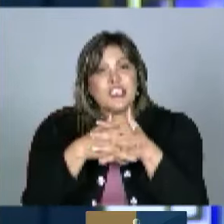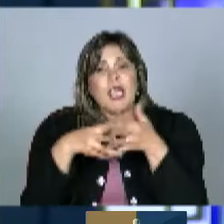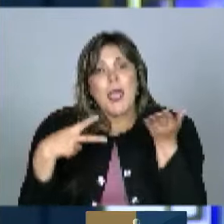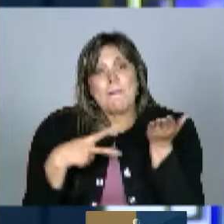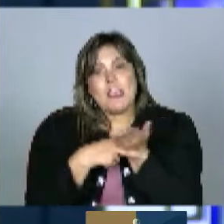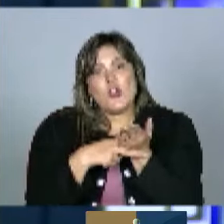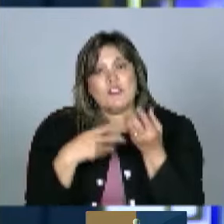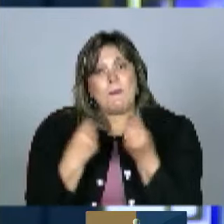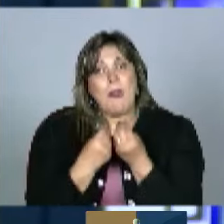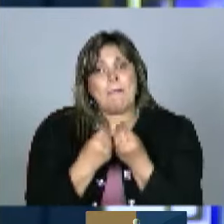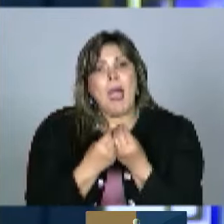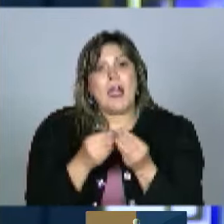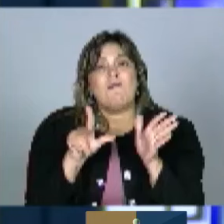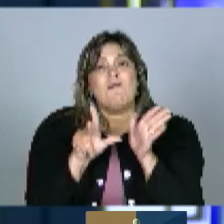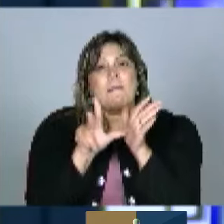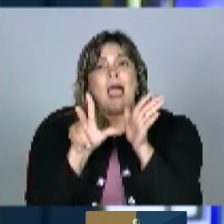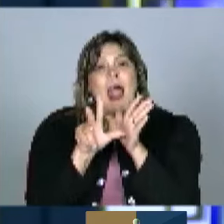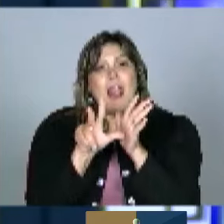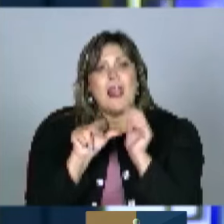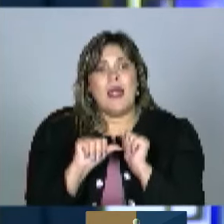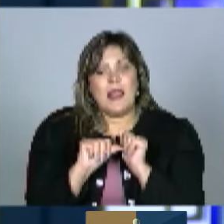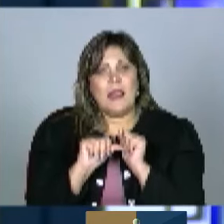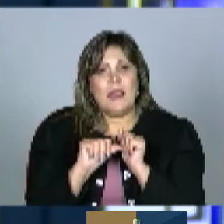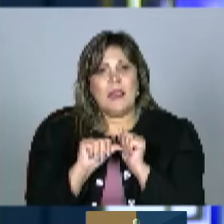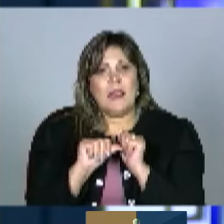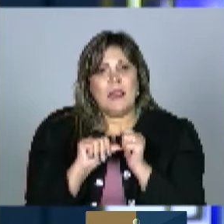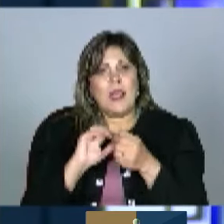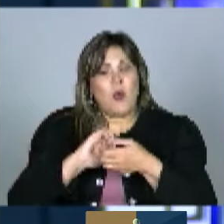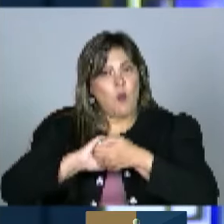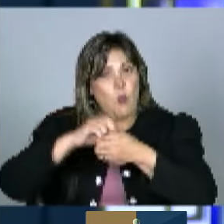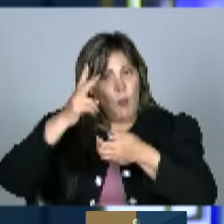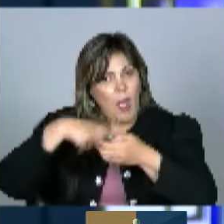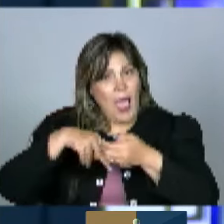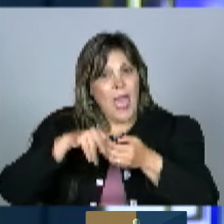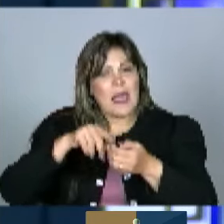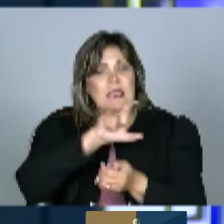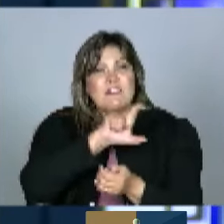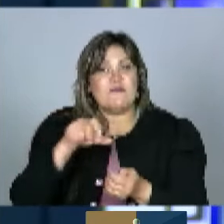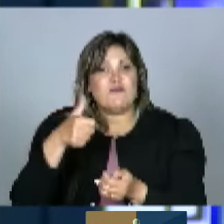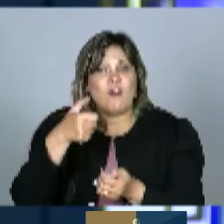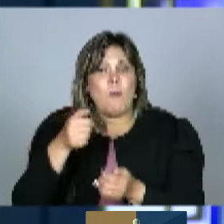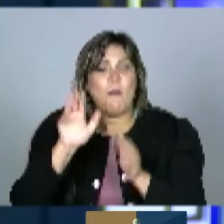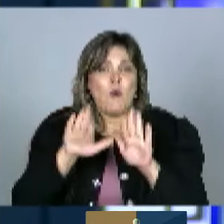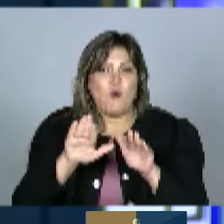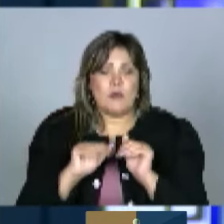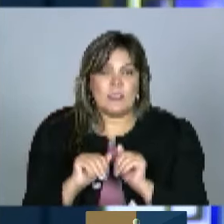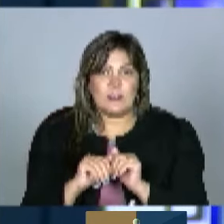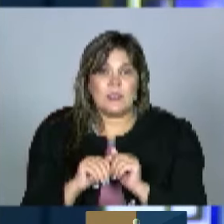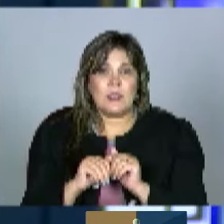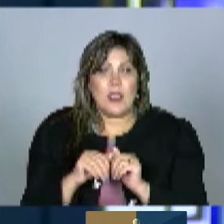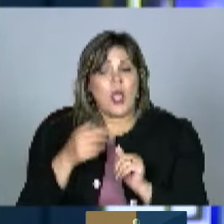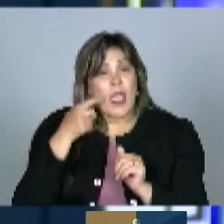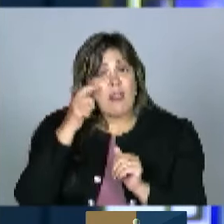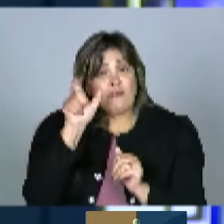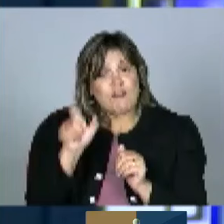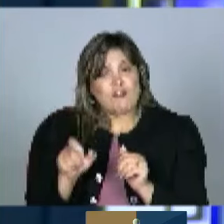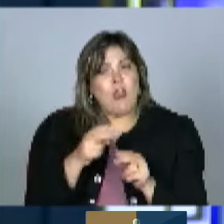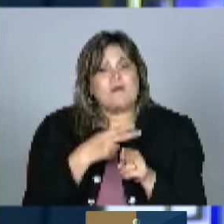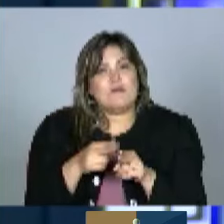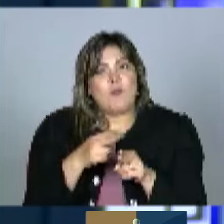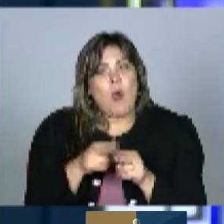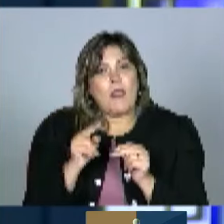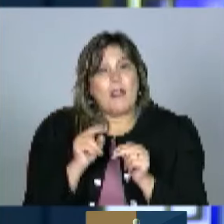بالنص في محل مناصفه بعقد مسجل كنا ماجرين اكر وبعدين هو